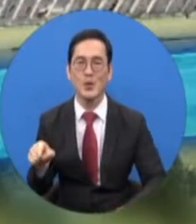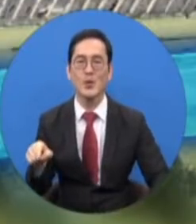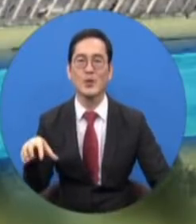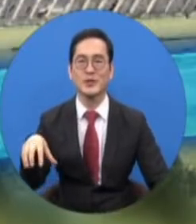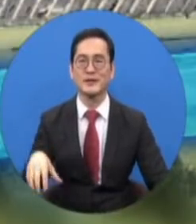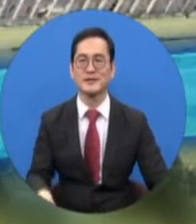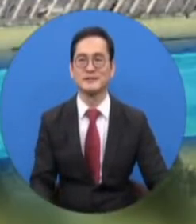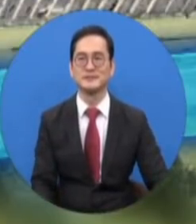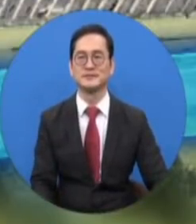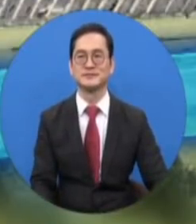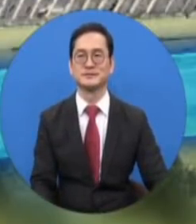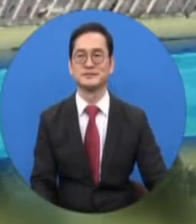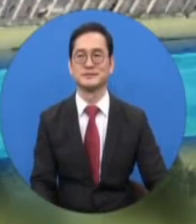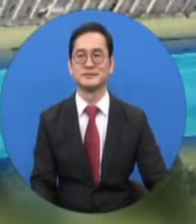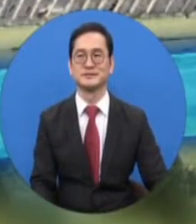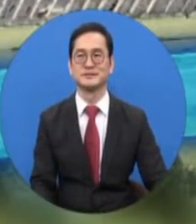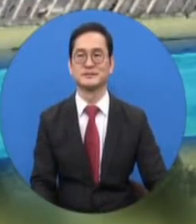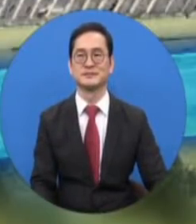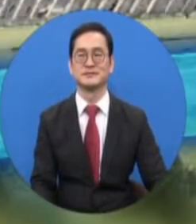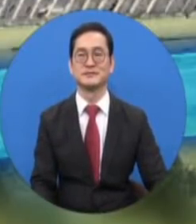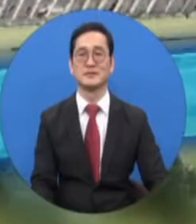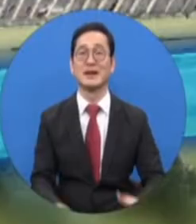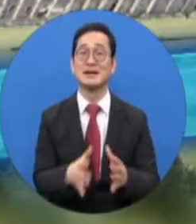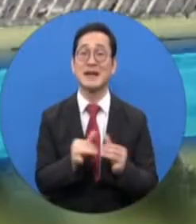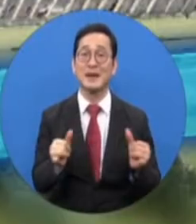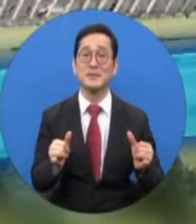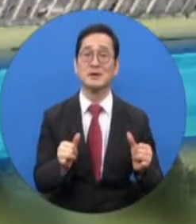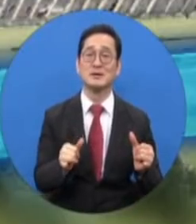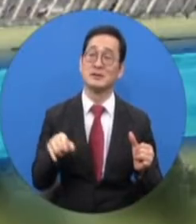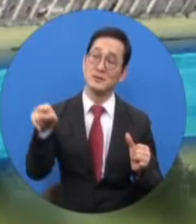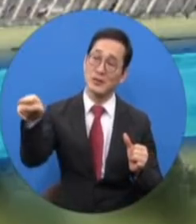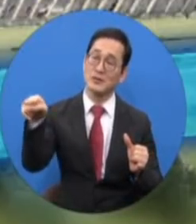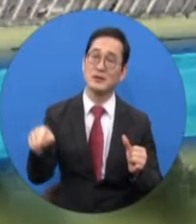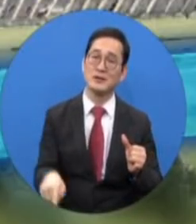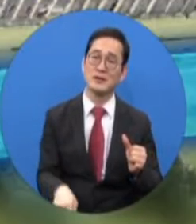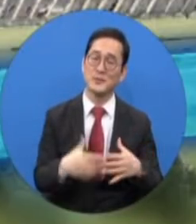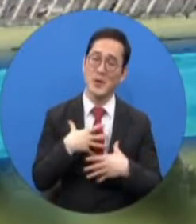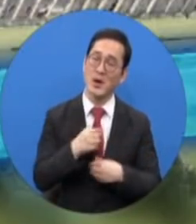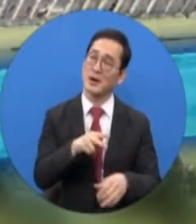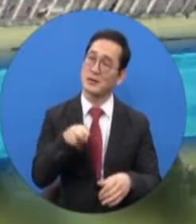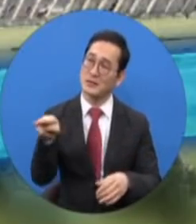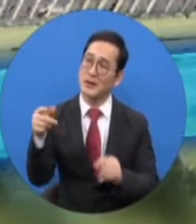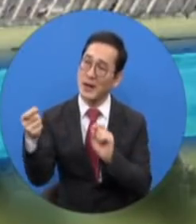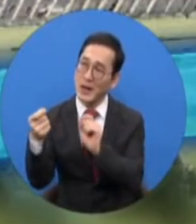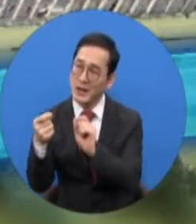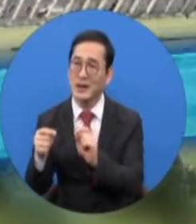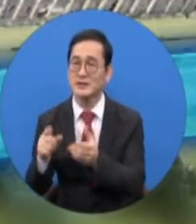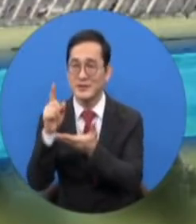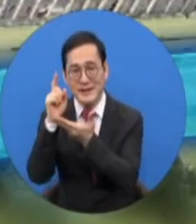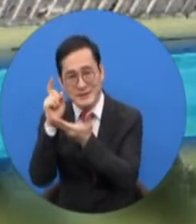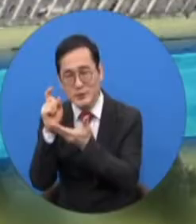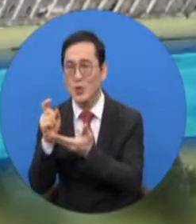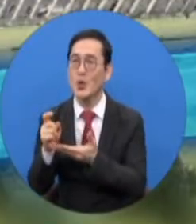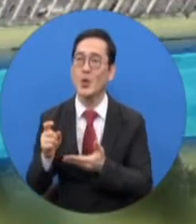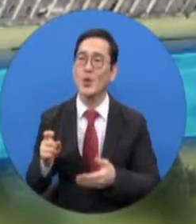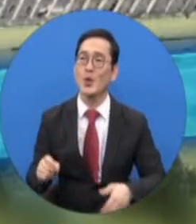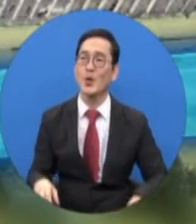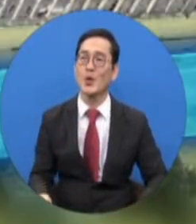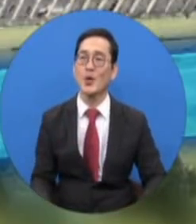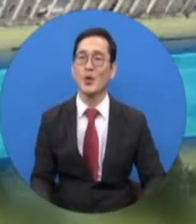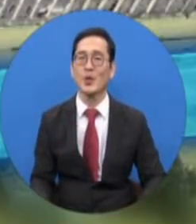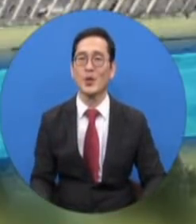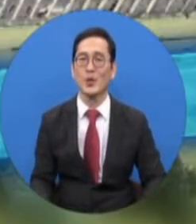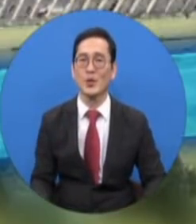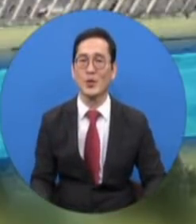시민들의 접근이 비교적 굉장히 자유롭습니다. 가서 사진도 찍을 수 있고 통제도